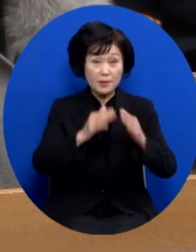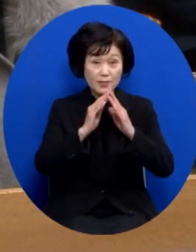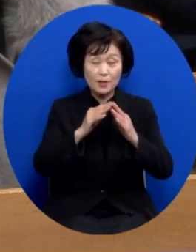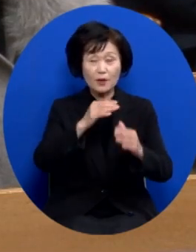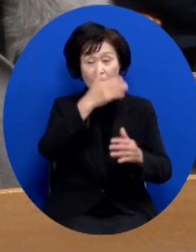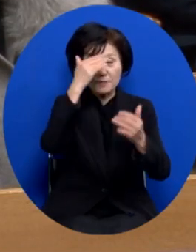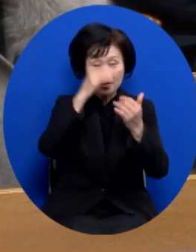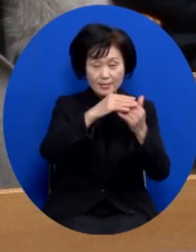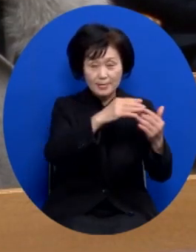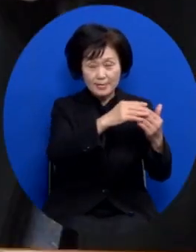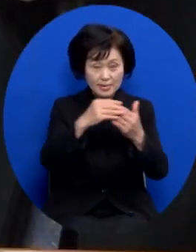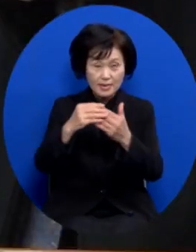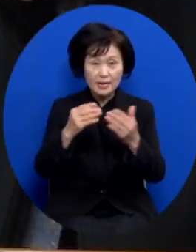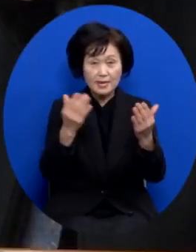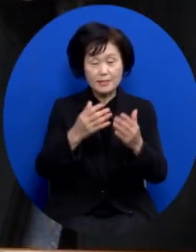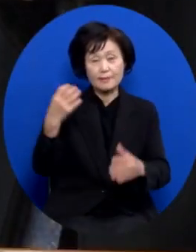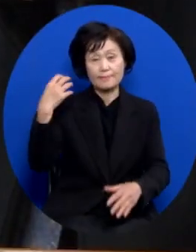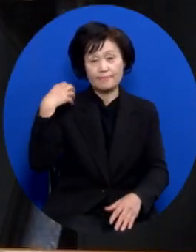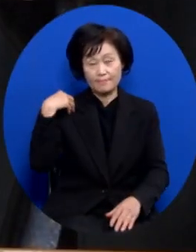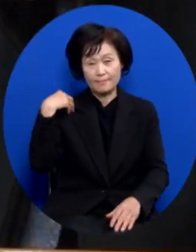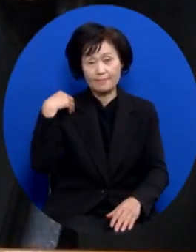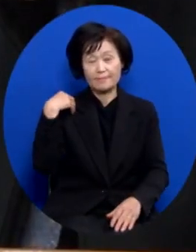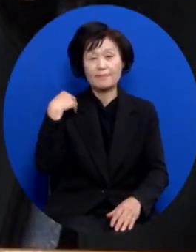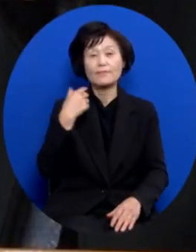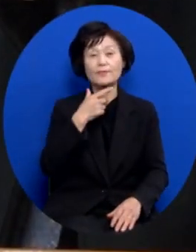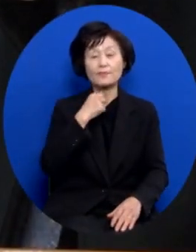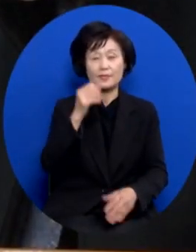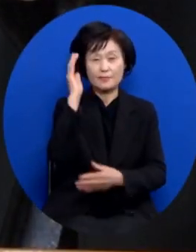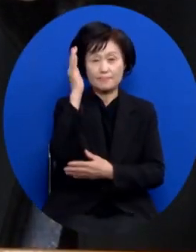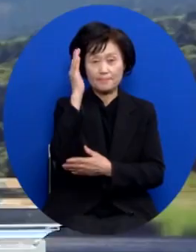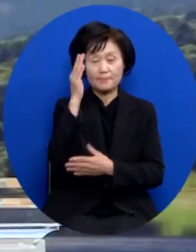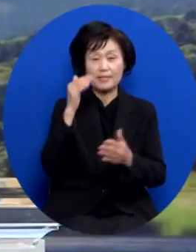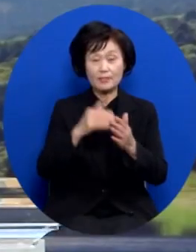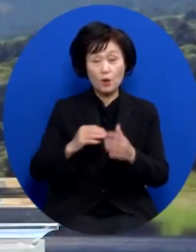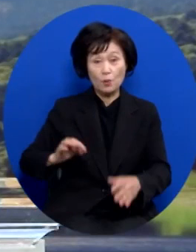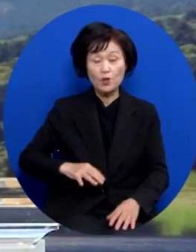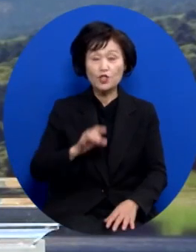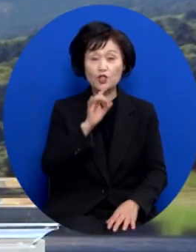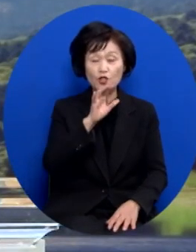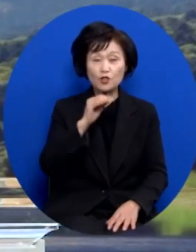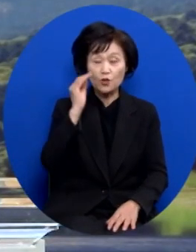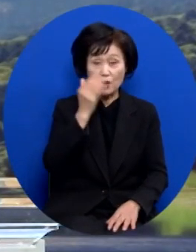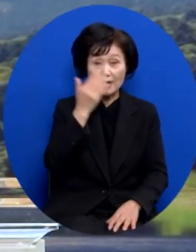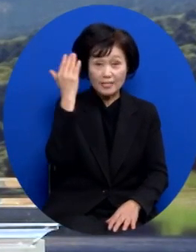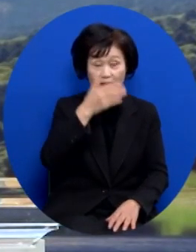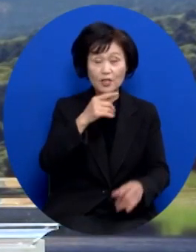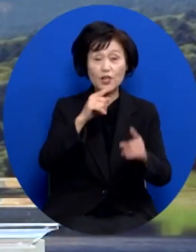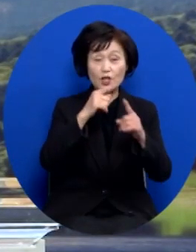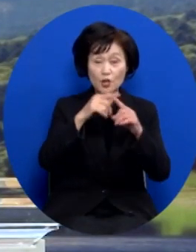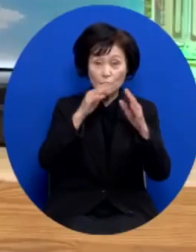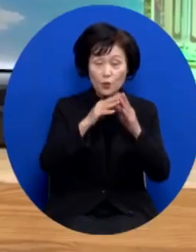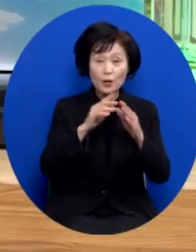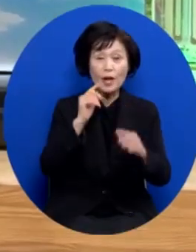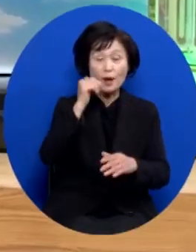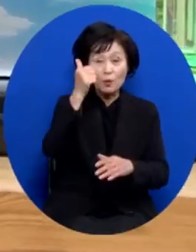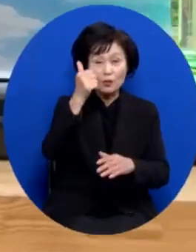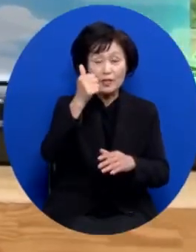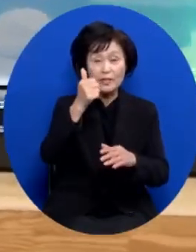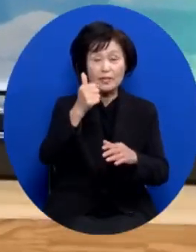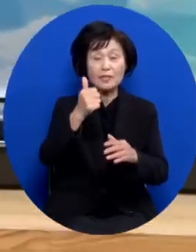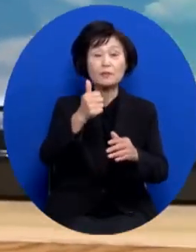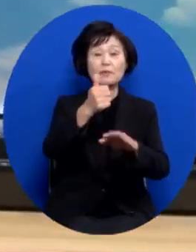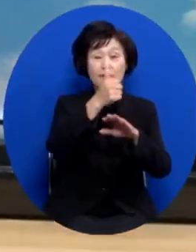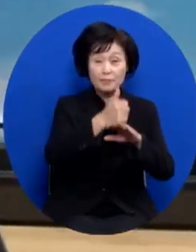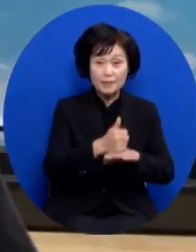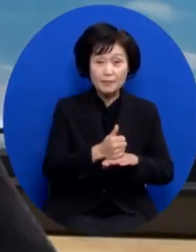이끌어가는 역할을 감당하겠다고 포부를 밝혔습니다 이날 원주 중앙선결교회 정덕균 목사가 이임했으며 공로패